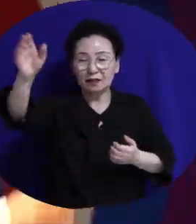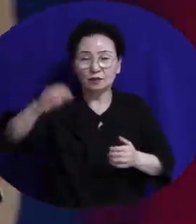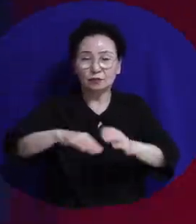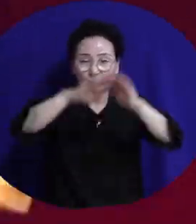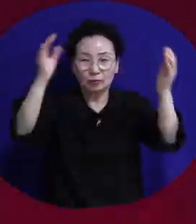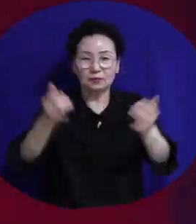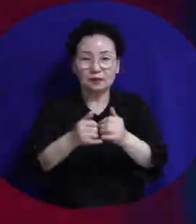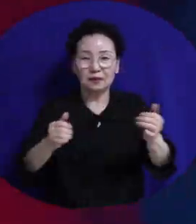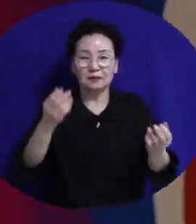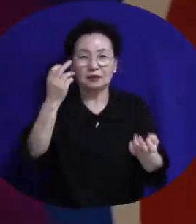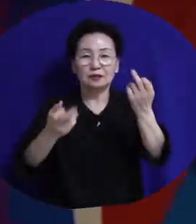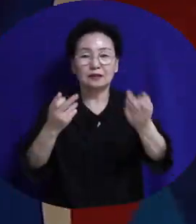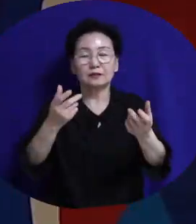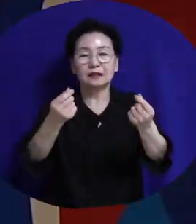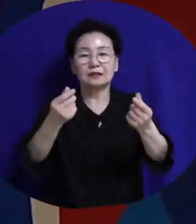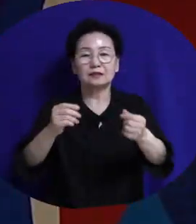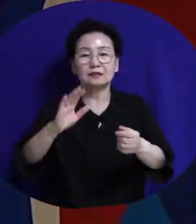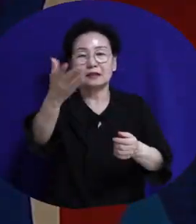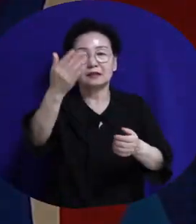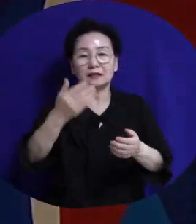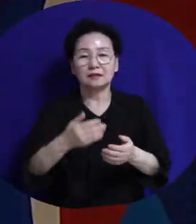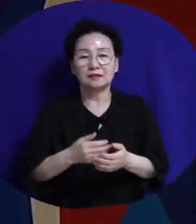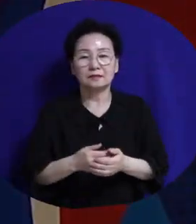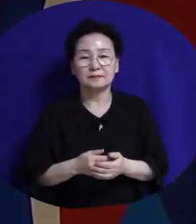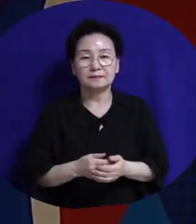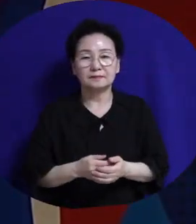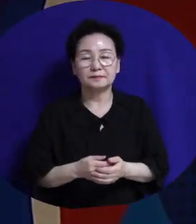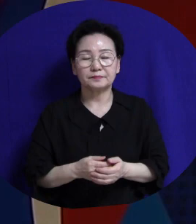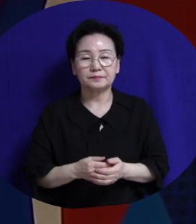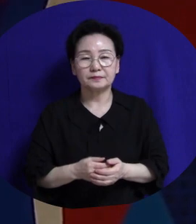되는 걸 믿으면 박수에 다 형제가 된다는 거죠.